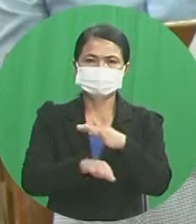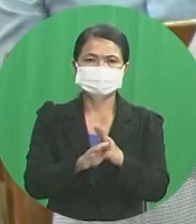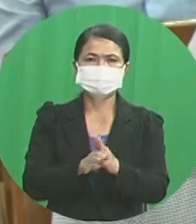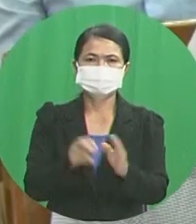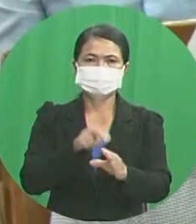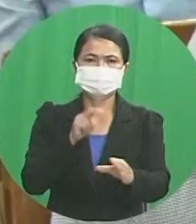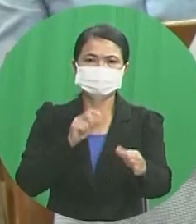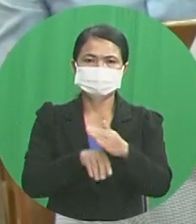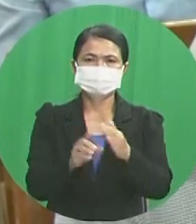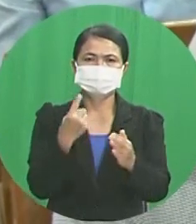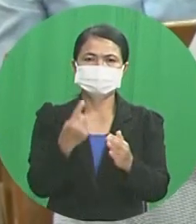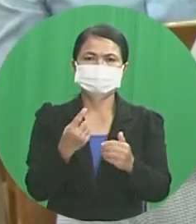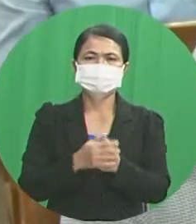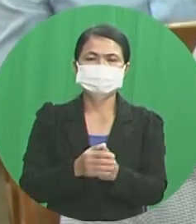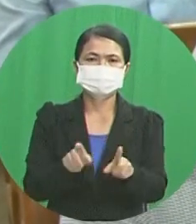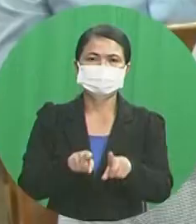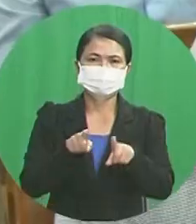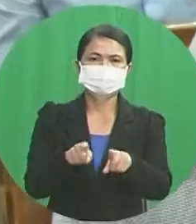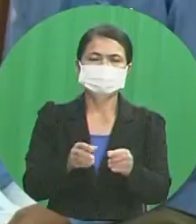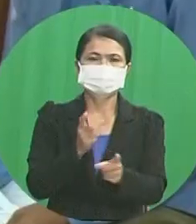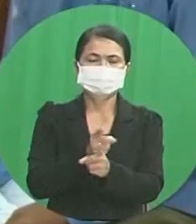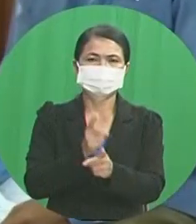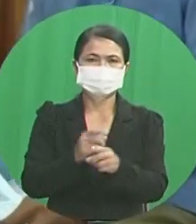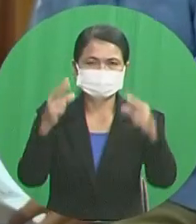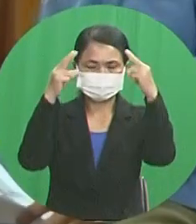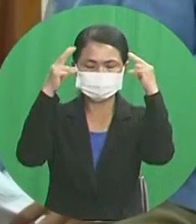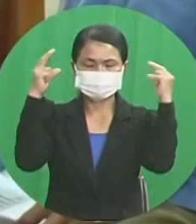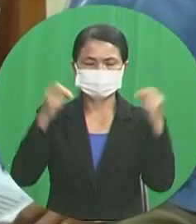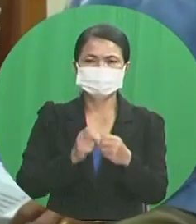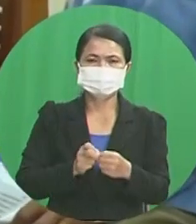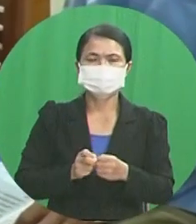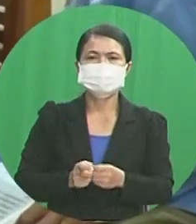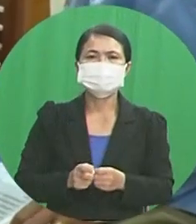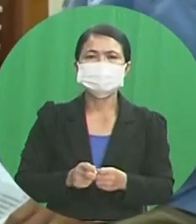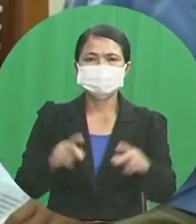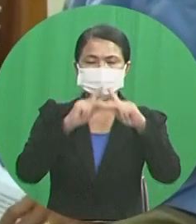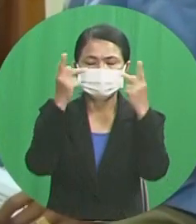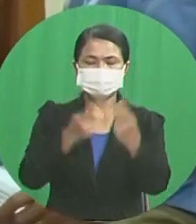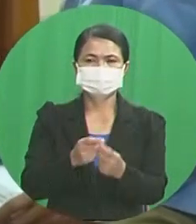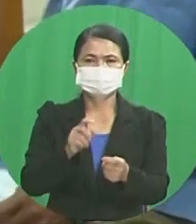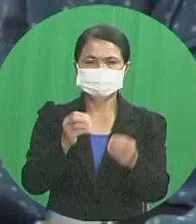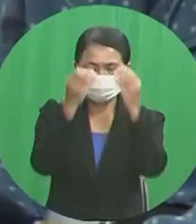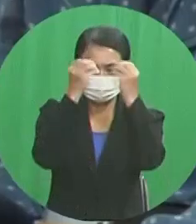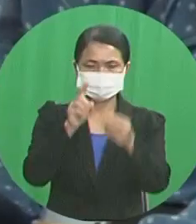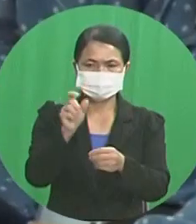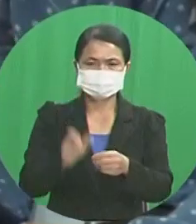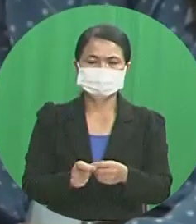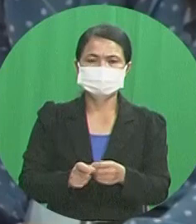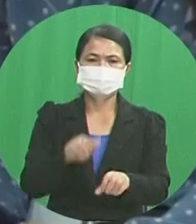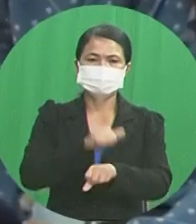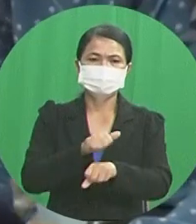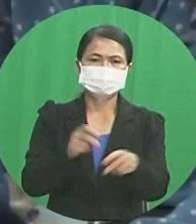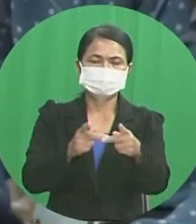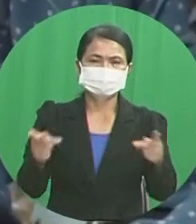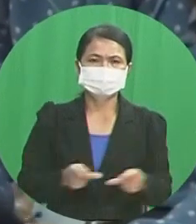កចេញចូលតែមួយទន្ទឹមនេះក៏ត្រូវមានមន្ត្រីនៃមន្ទីរព័ត៌មានម្នាក់ទៀតចូលរួមក្នុងកិច្ចការងារការិ